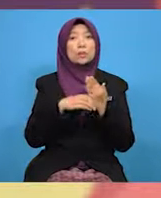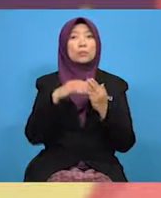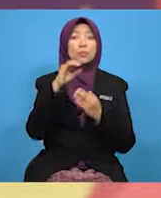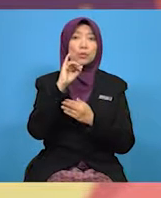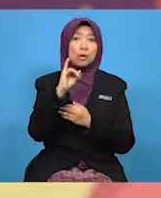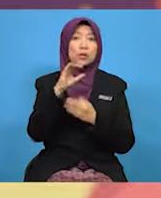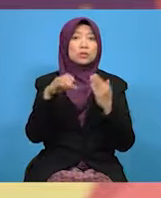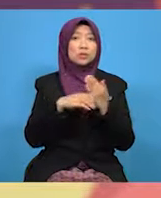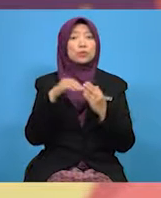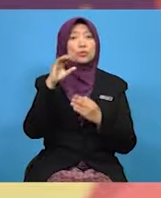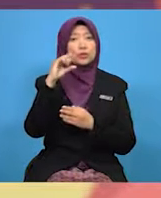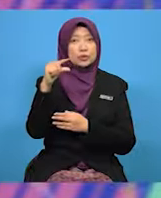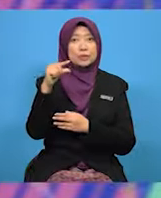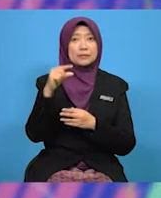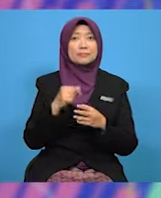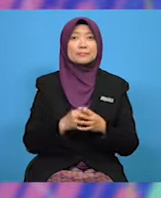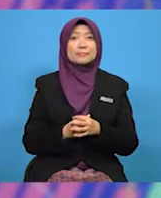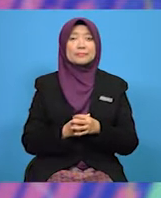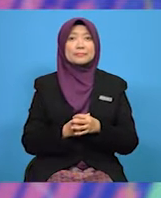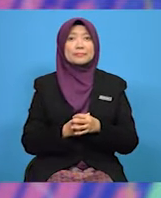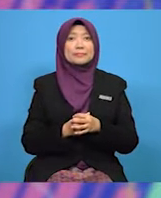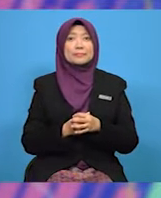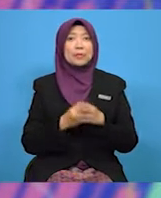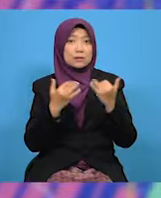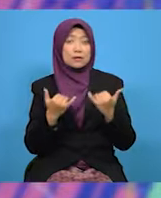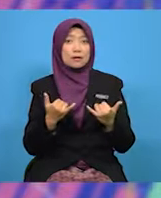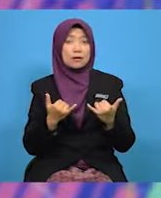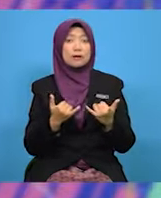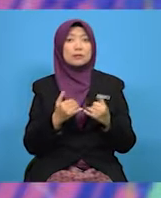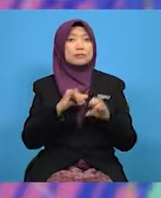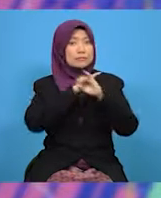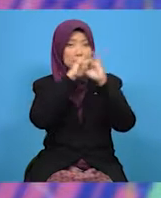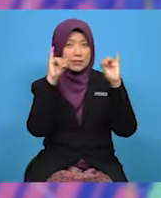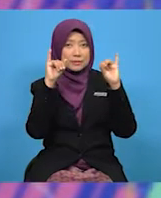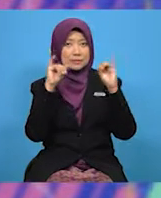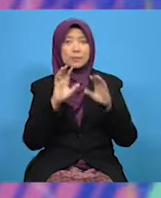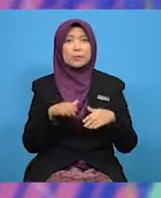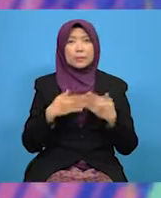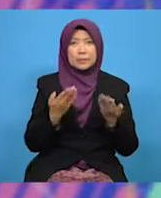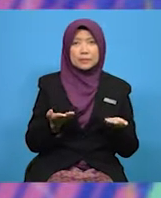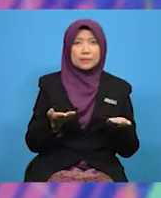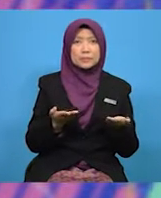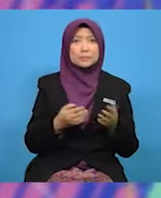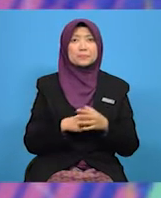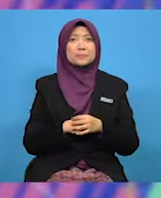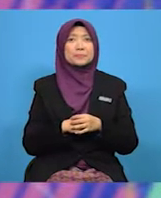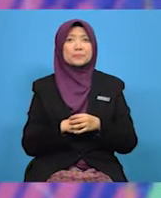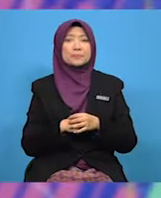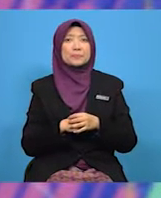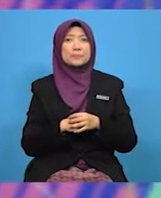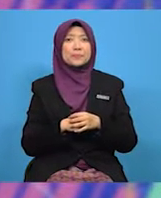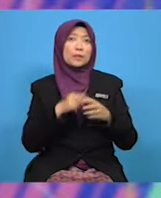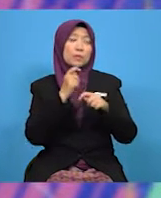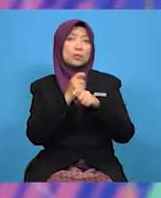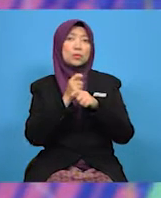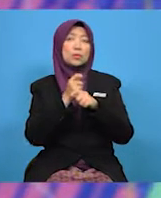campur Ci Hai sekarang saya akan jelaskan pula Bagaimana penentuan